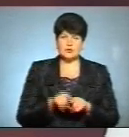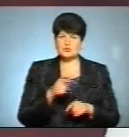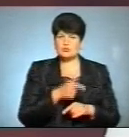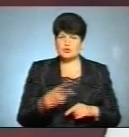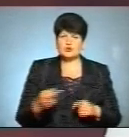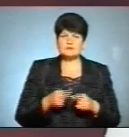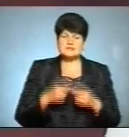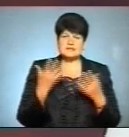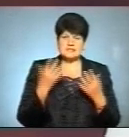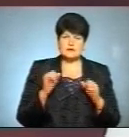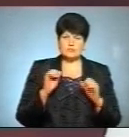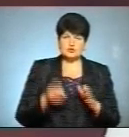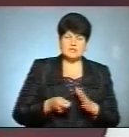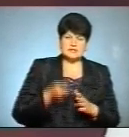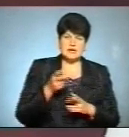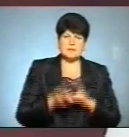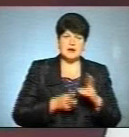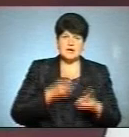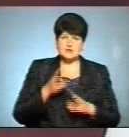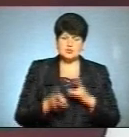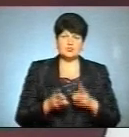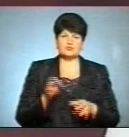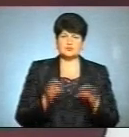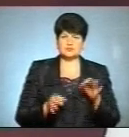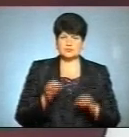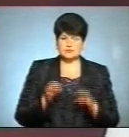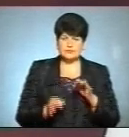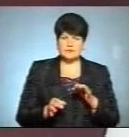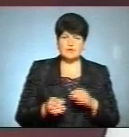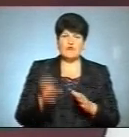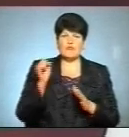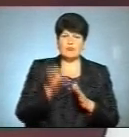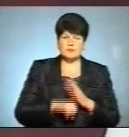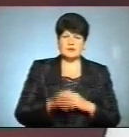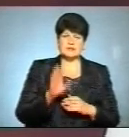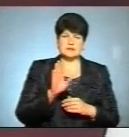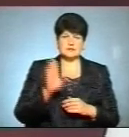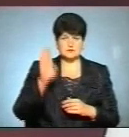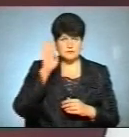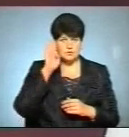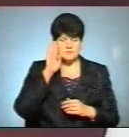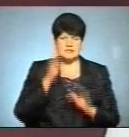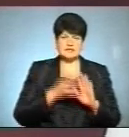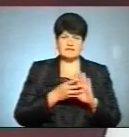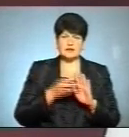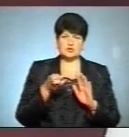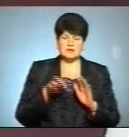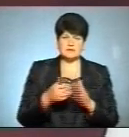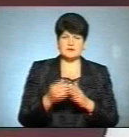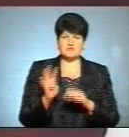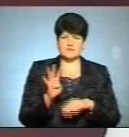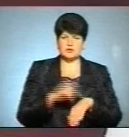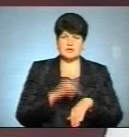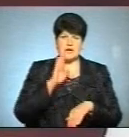днів може бути подана апеляція до Тернопільського апеляційного суду. Нагадаю, вбили студента 9 травня близько 4 ранку у